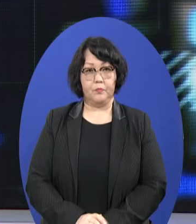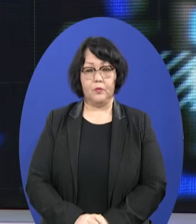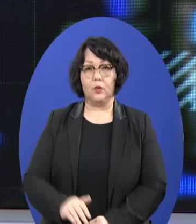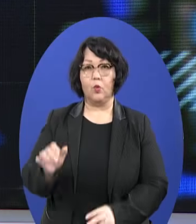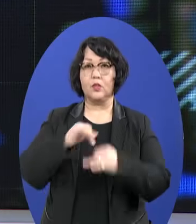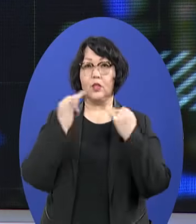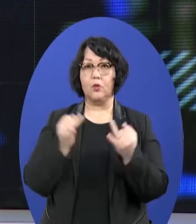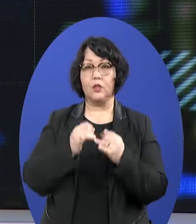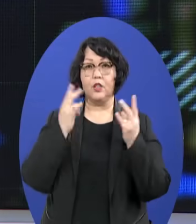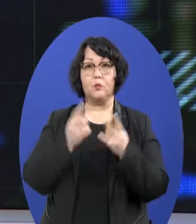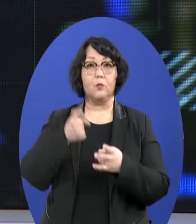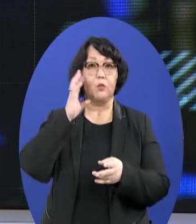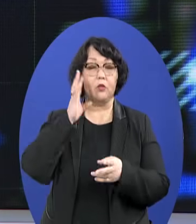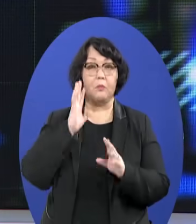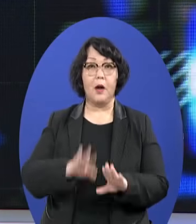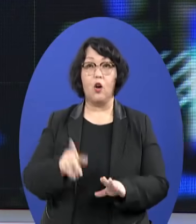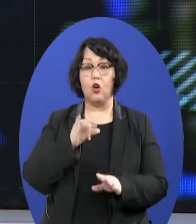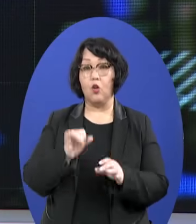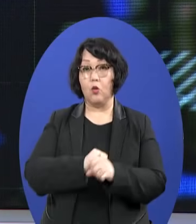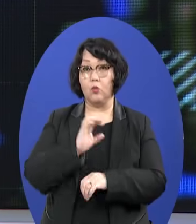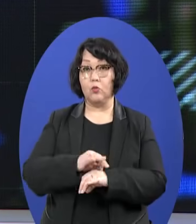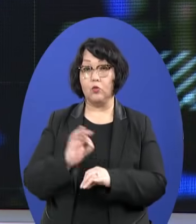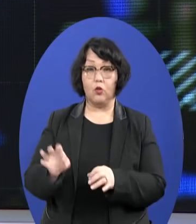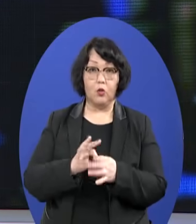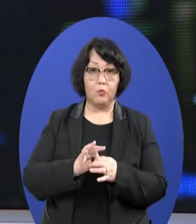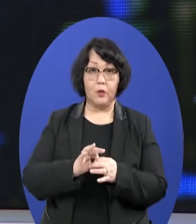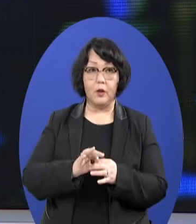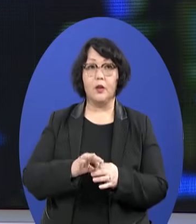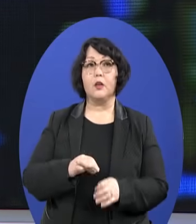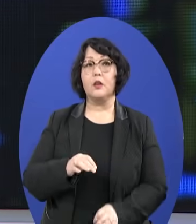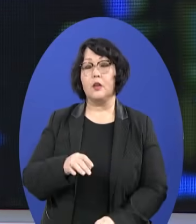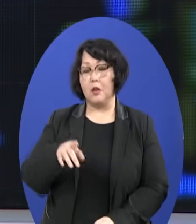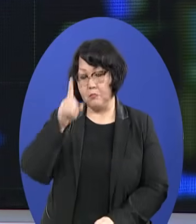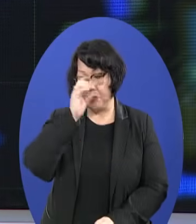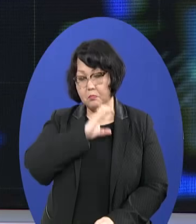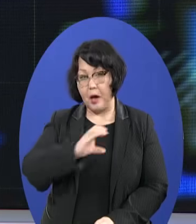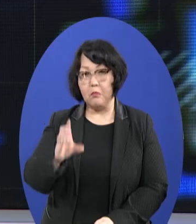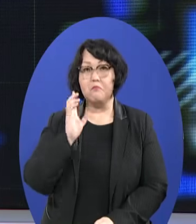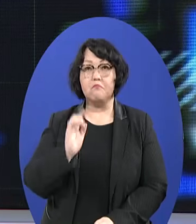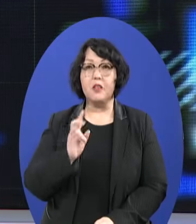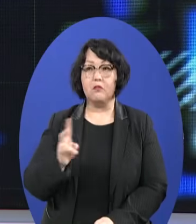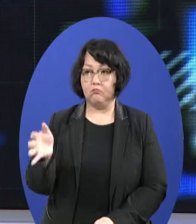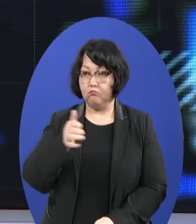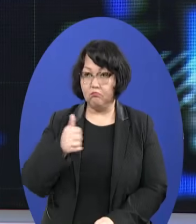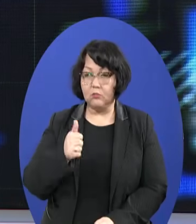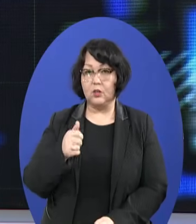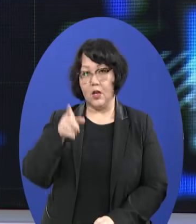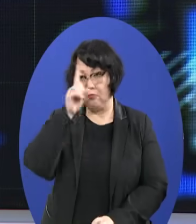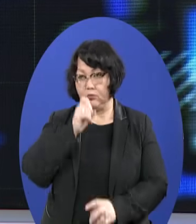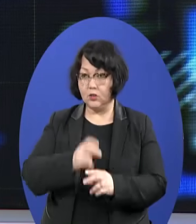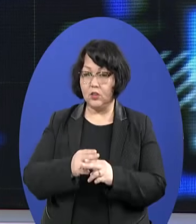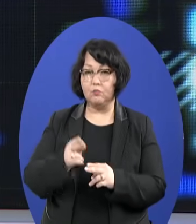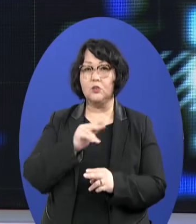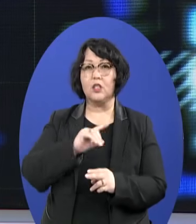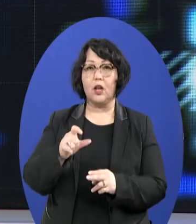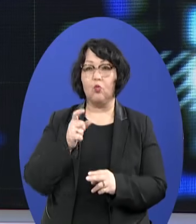Улсын хурлын нийгэм бодлогын байнгаараа коронавирус халдвар дэгдэлттэй холбогдуулан эрүүл мэндийн байгууллагын бэлэн байдал, эмчилгээ, хүний нөөцийн хэрэглээтэй холбоотой нөхцөл байдлын